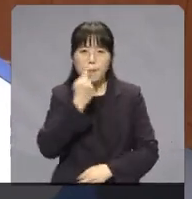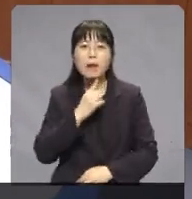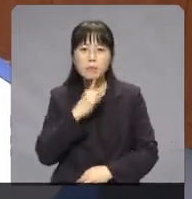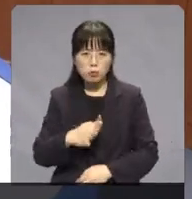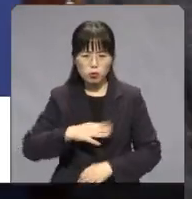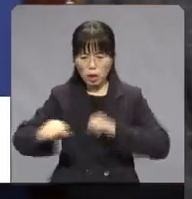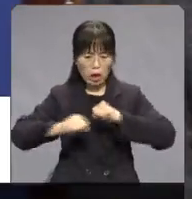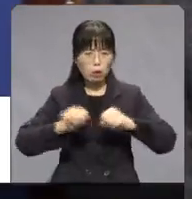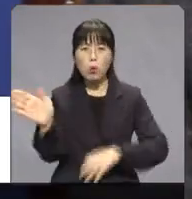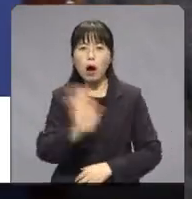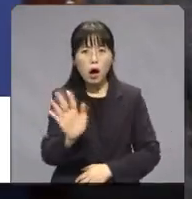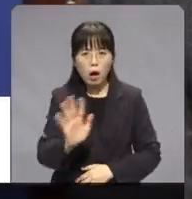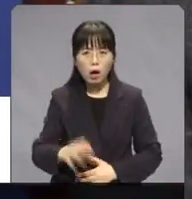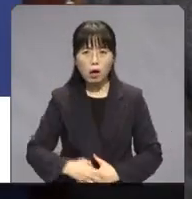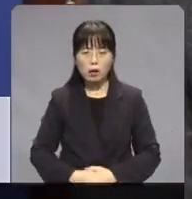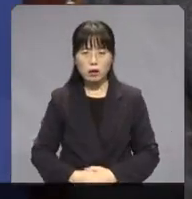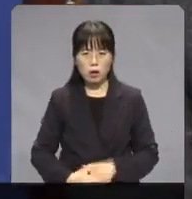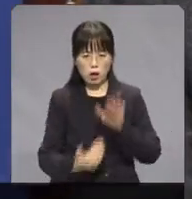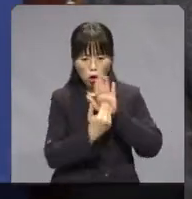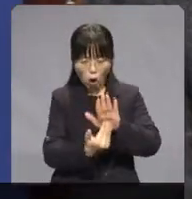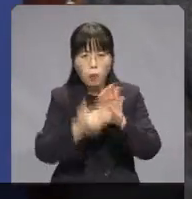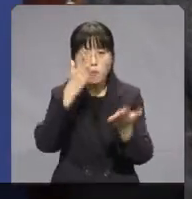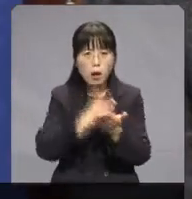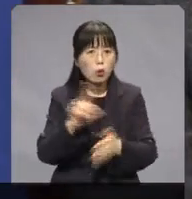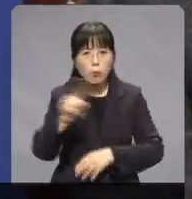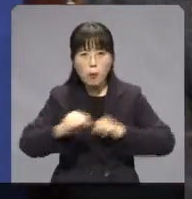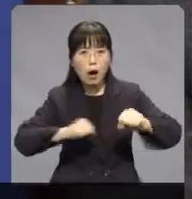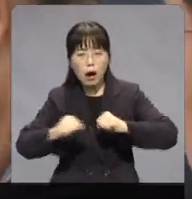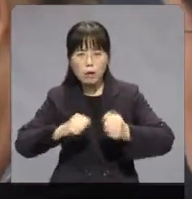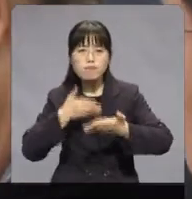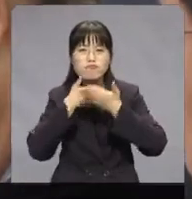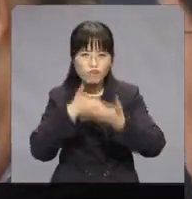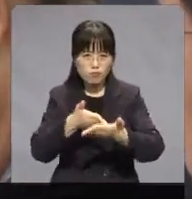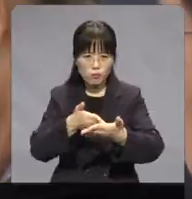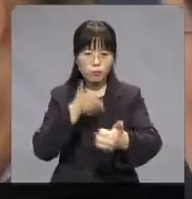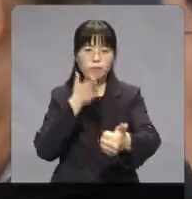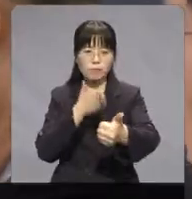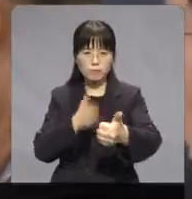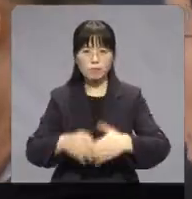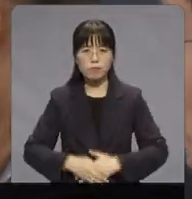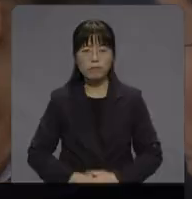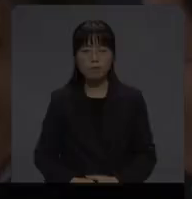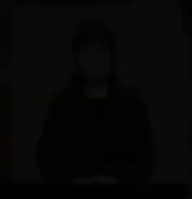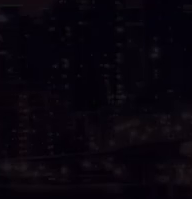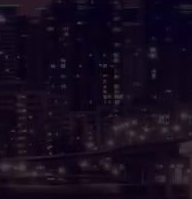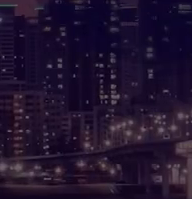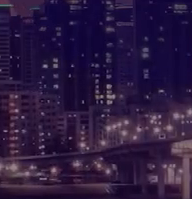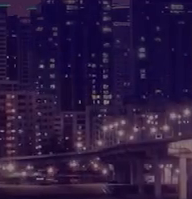실제는 행동을 하지 않는다며 거부 말고 무엇을 할지 내놓으라고 요구했습니다.